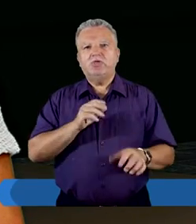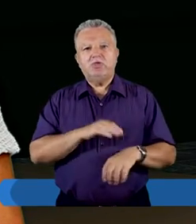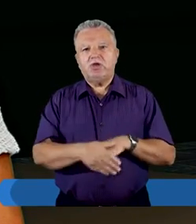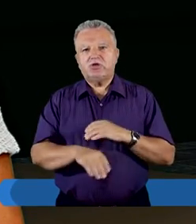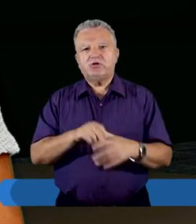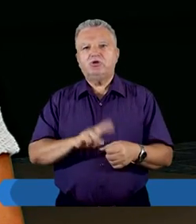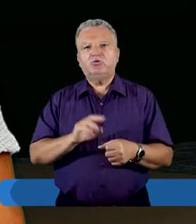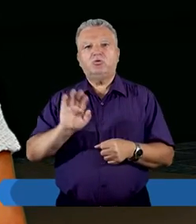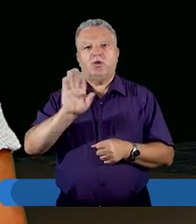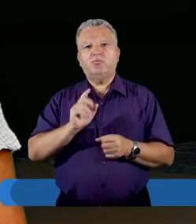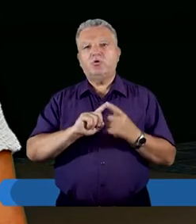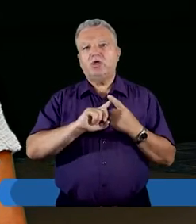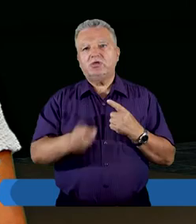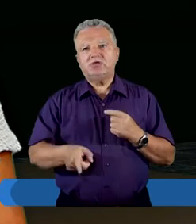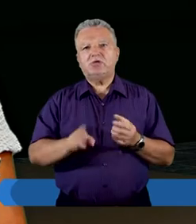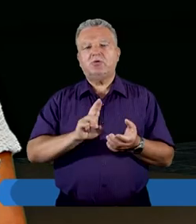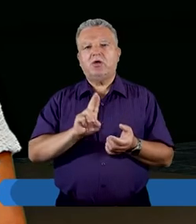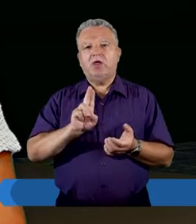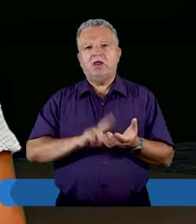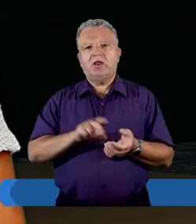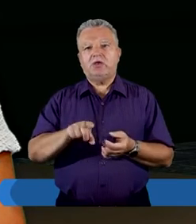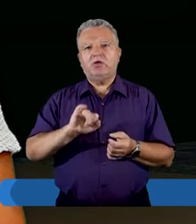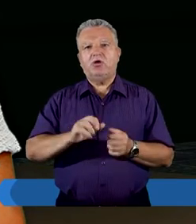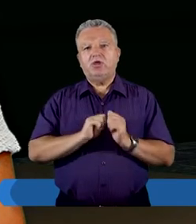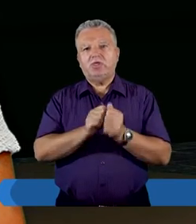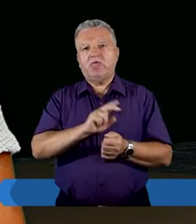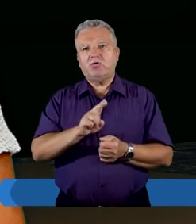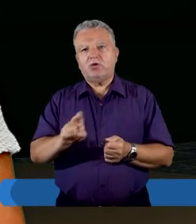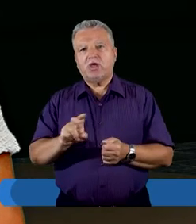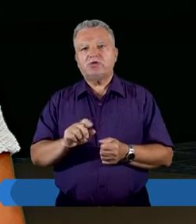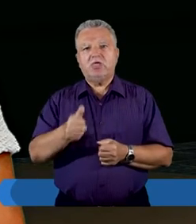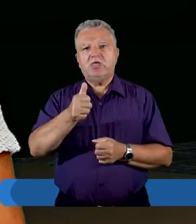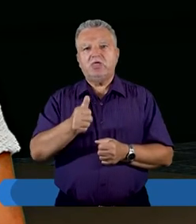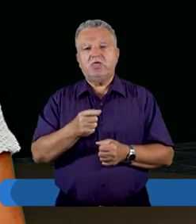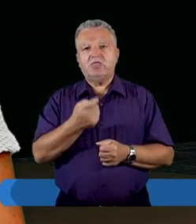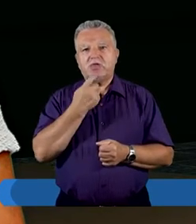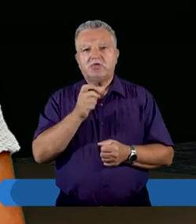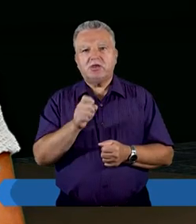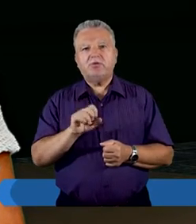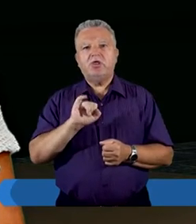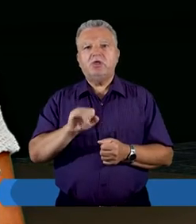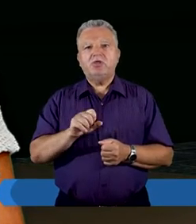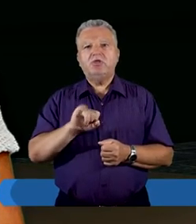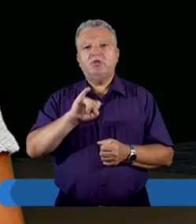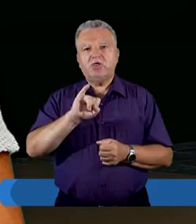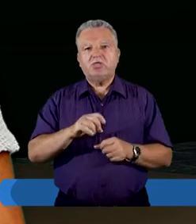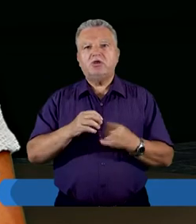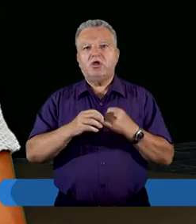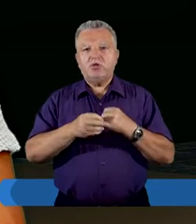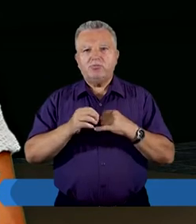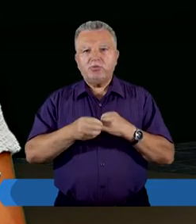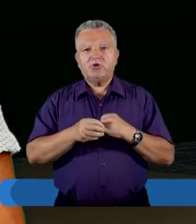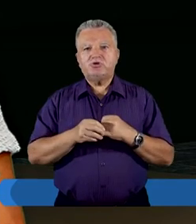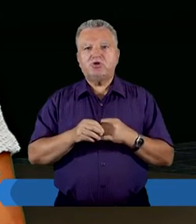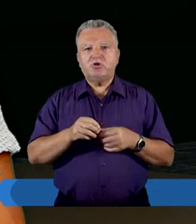zesłał na niego. I dał mu każdy z nich po jednym srebrniku i po jednym złotym pierścieniu.